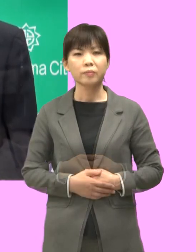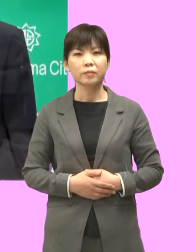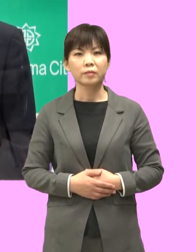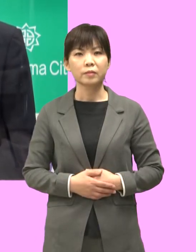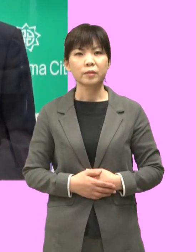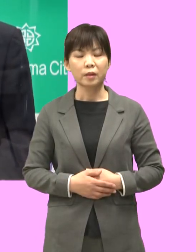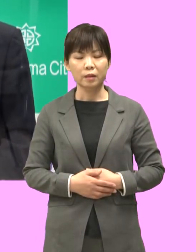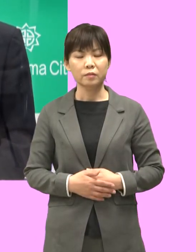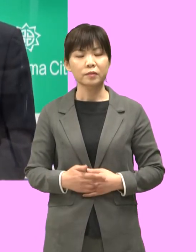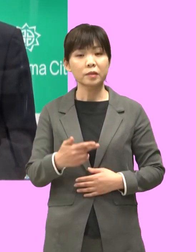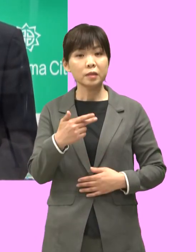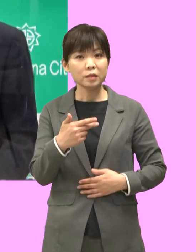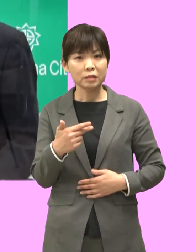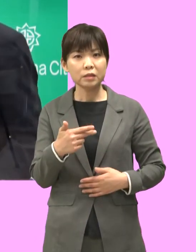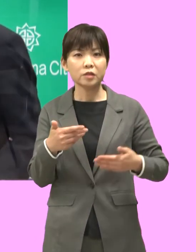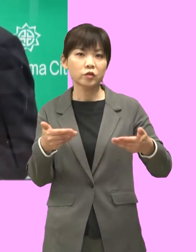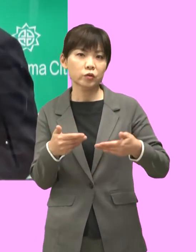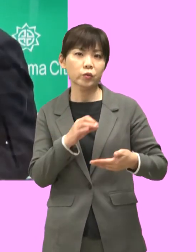はい、